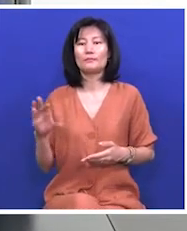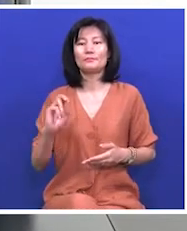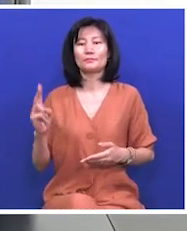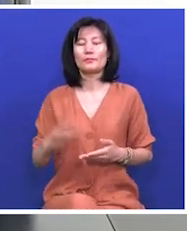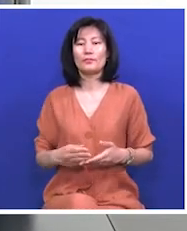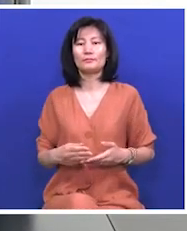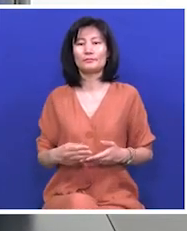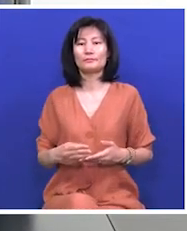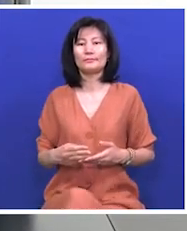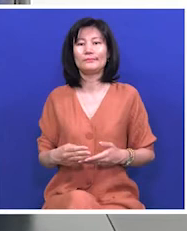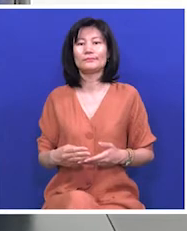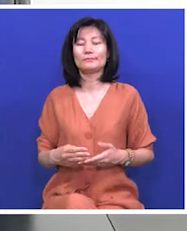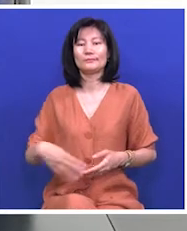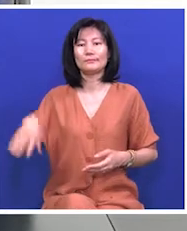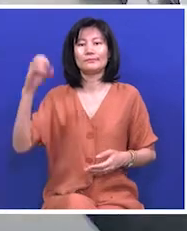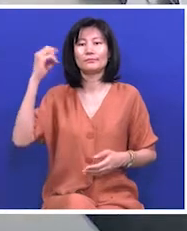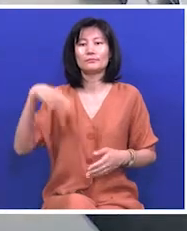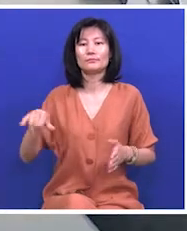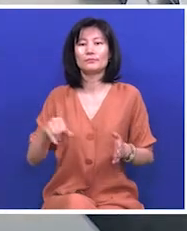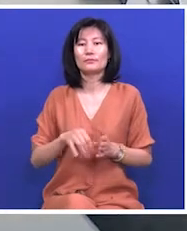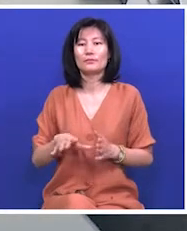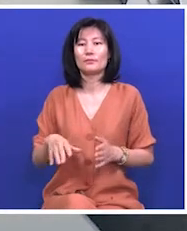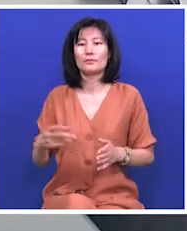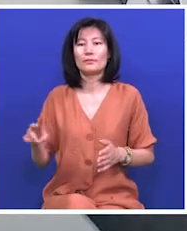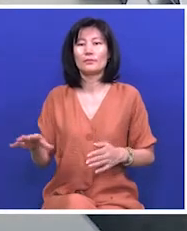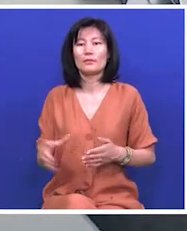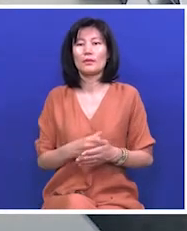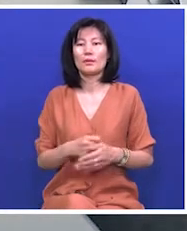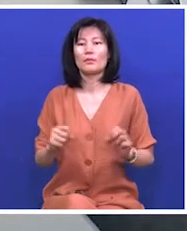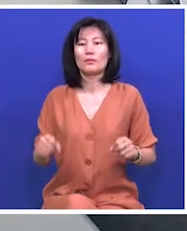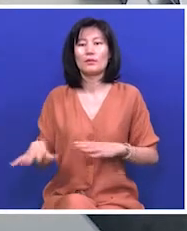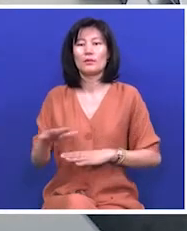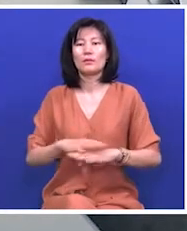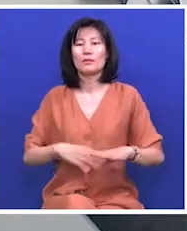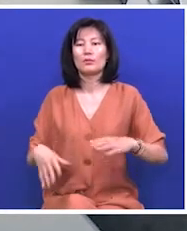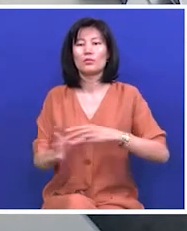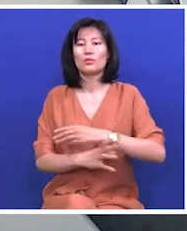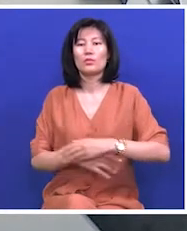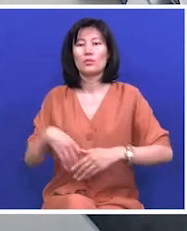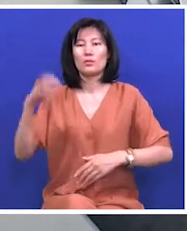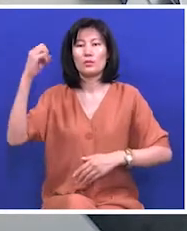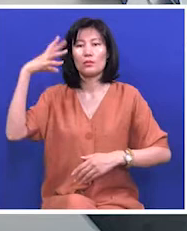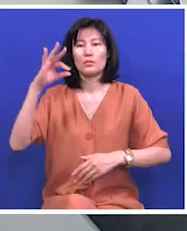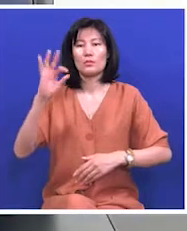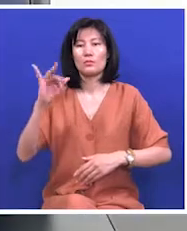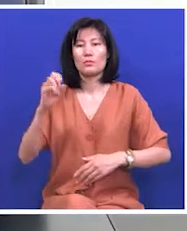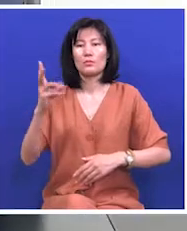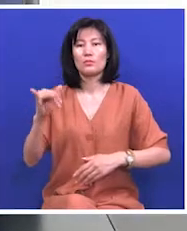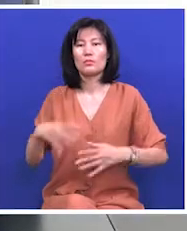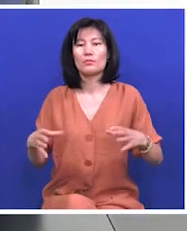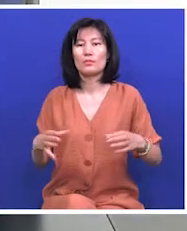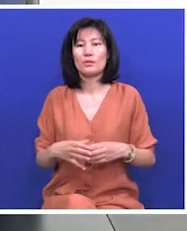басқа солтүстік жақтардан электро өндіретін мекемелердікінен алып отырмыз. Елімізде толық энергия